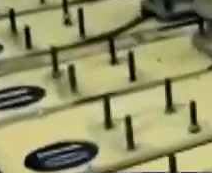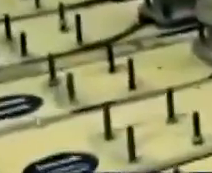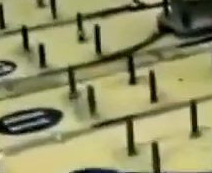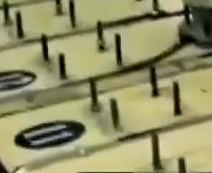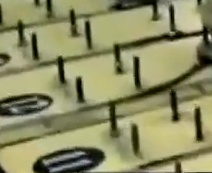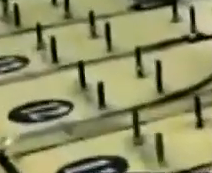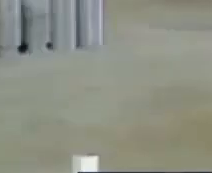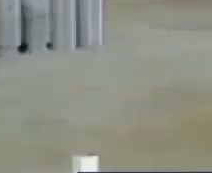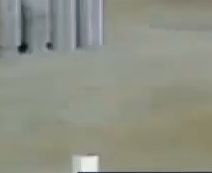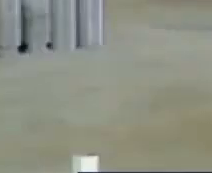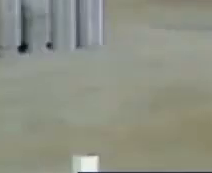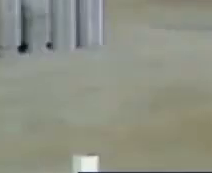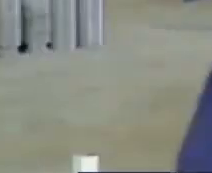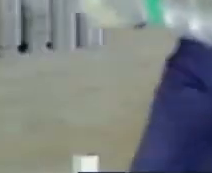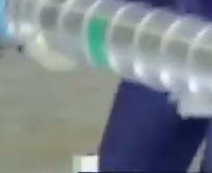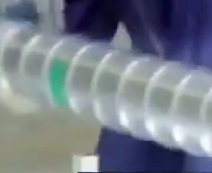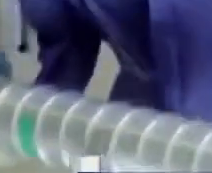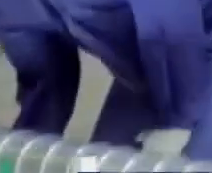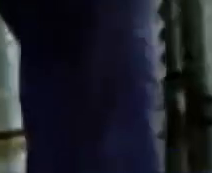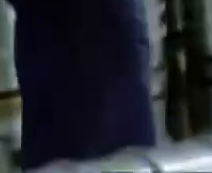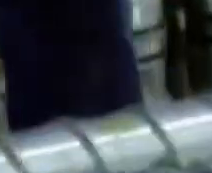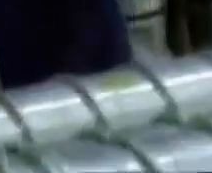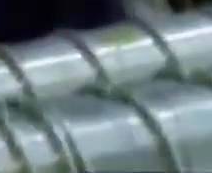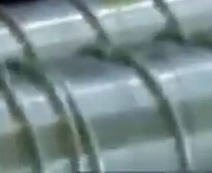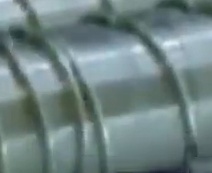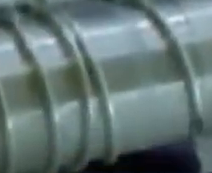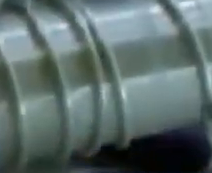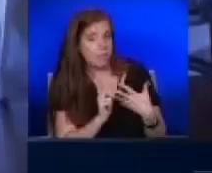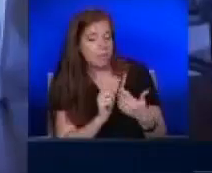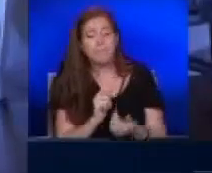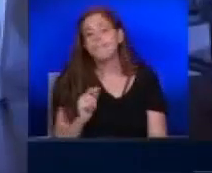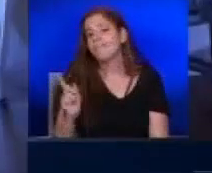المدة الزمنية أمام إيران للوصول إلى قنبلة نووية.